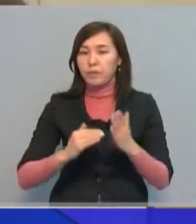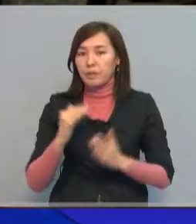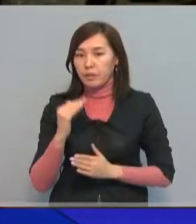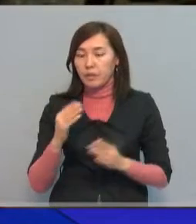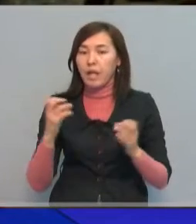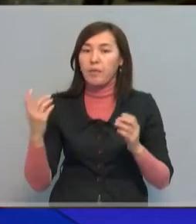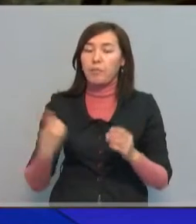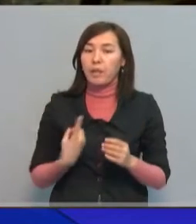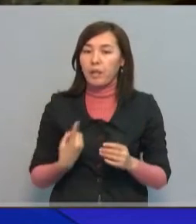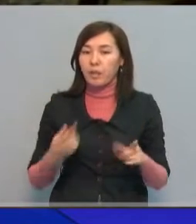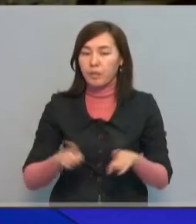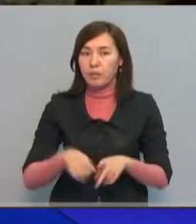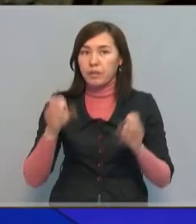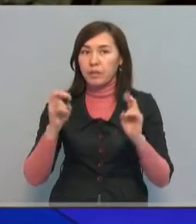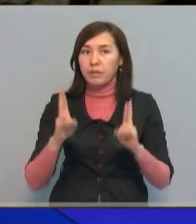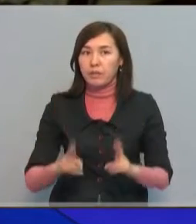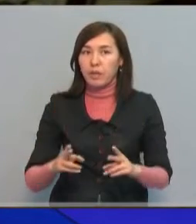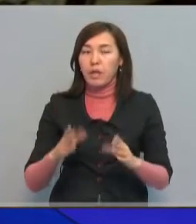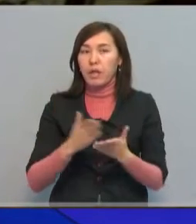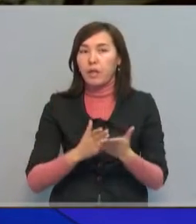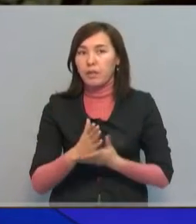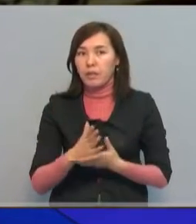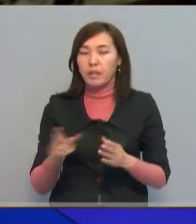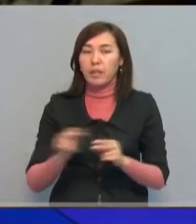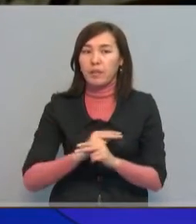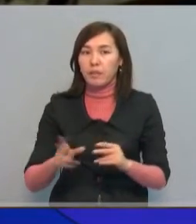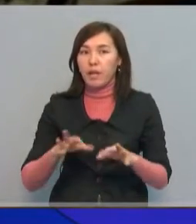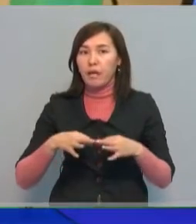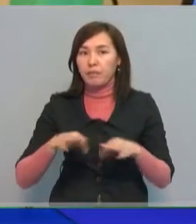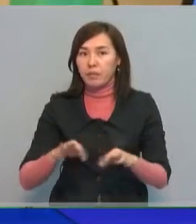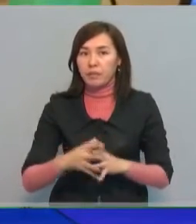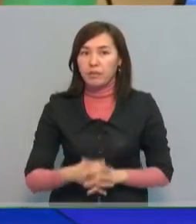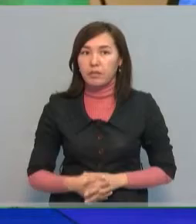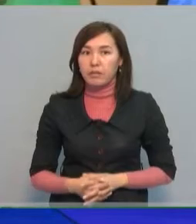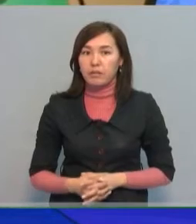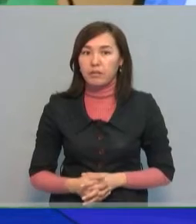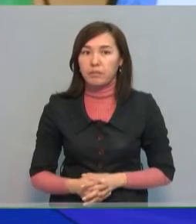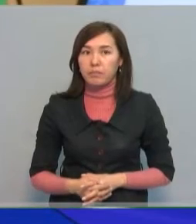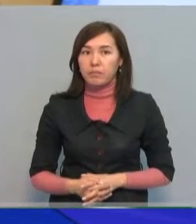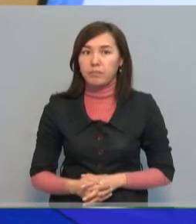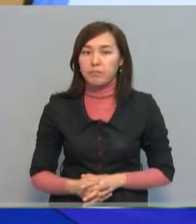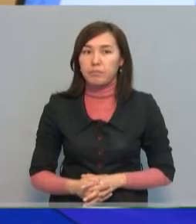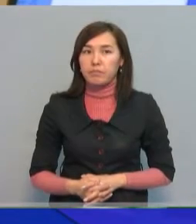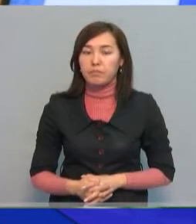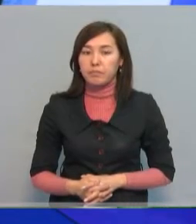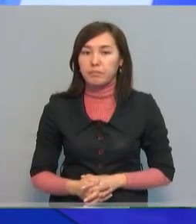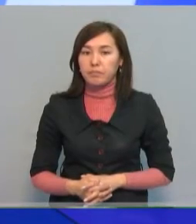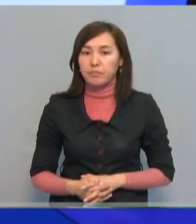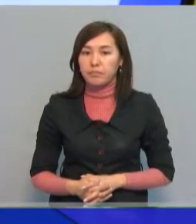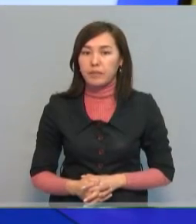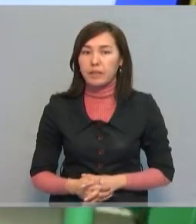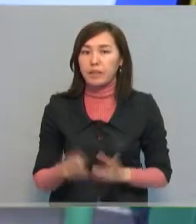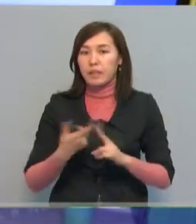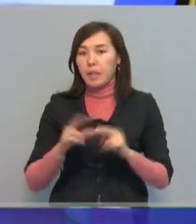повысить профессиональный уровень специалистов по обслуживанию и ремонту авто. Данный аппарат является